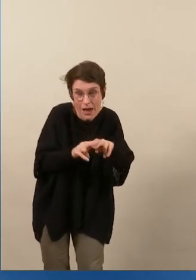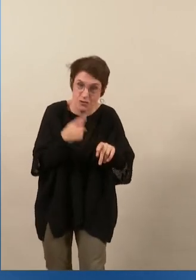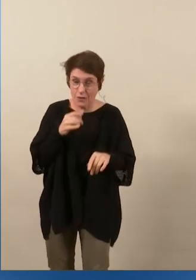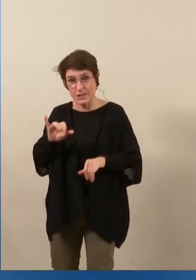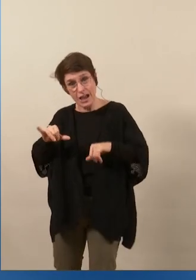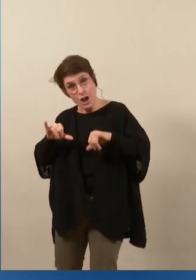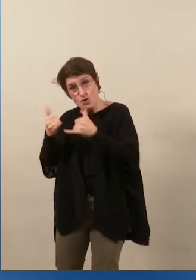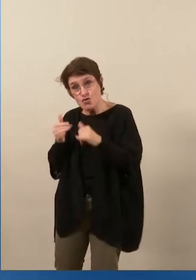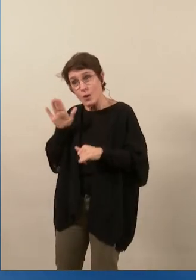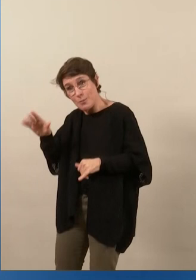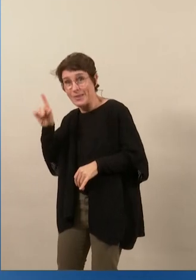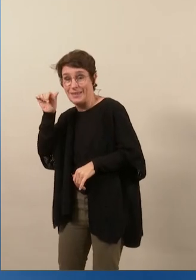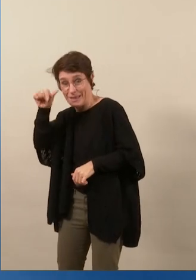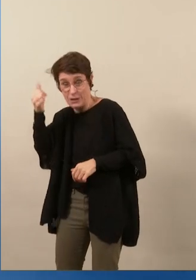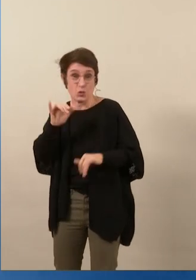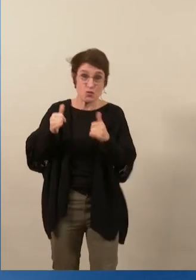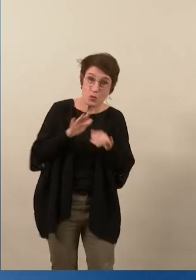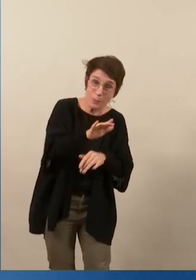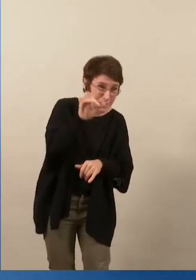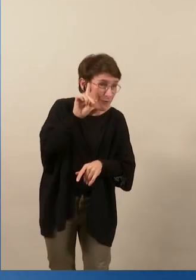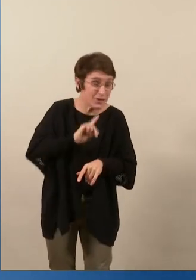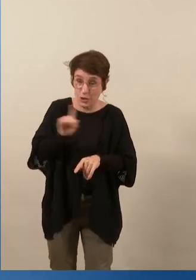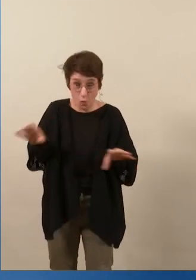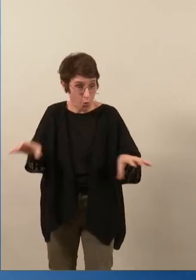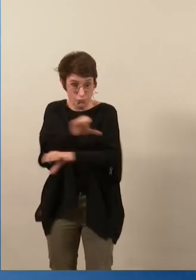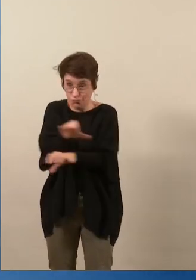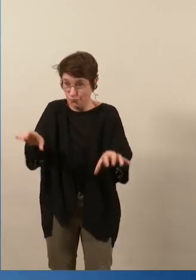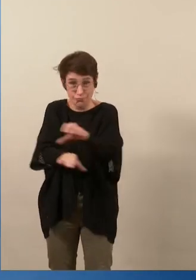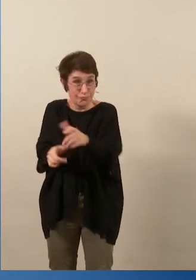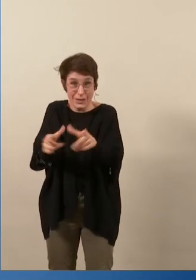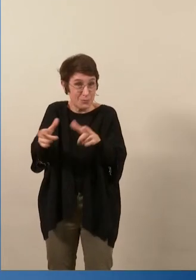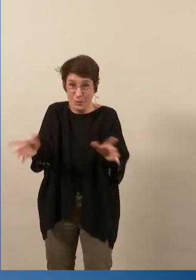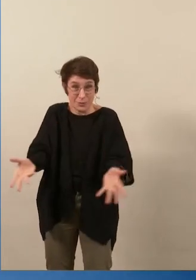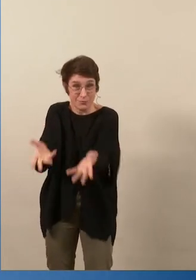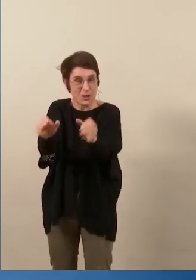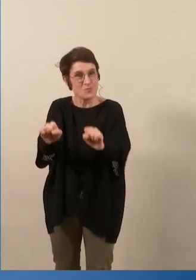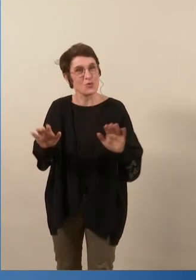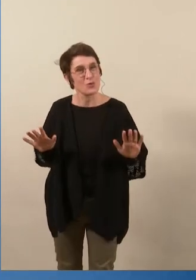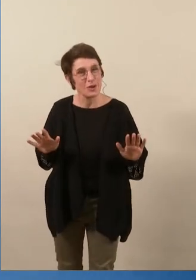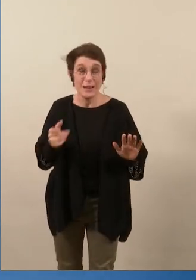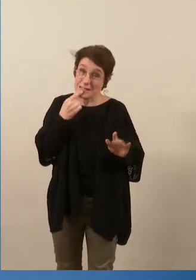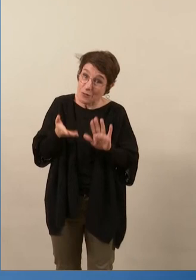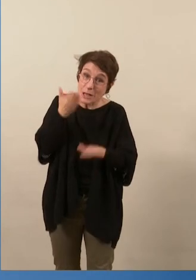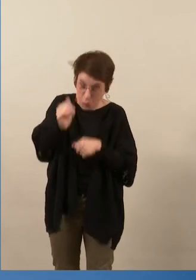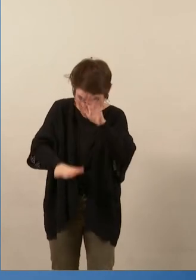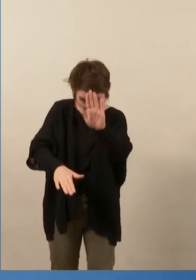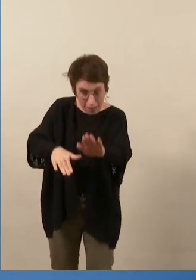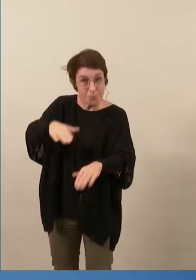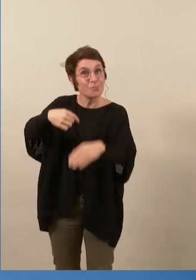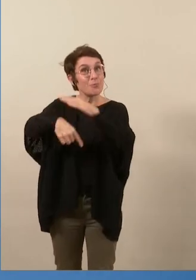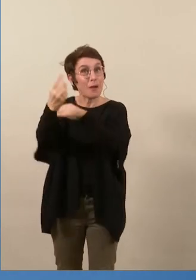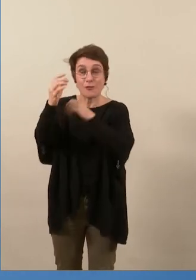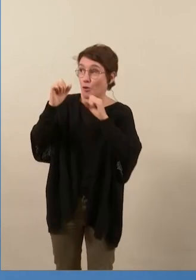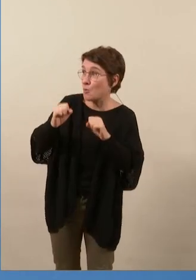garçons et des jeux pour les filles mais qu'il exige juste des jeux et qu'à un moment donné dans sa vie on sera parent on sera cuisinier